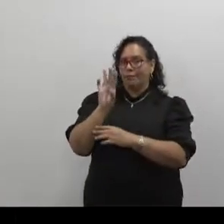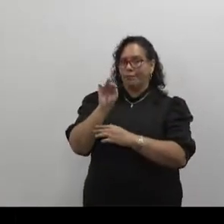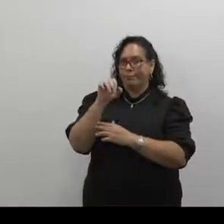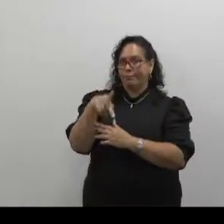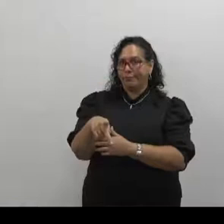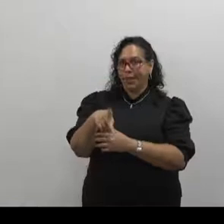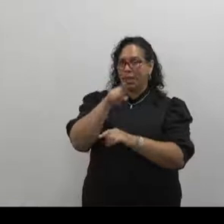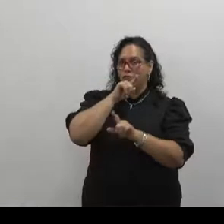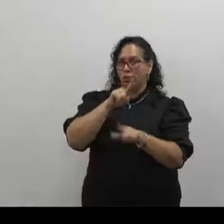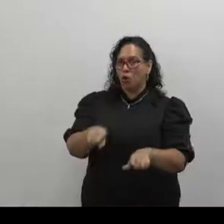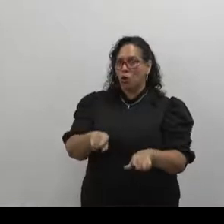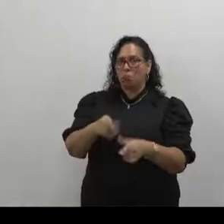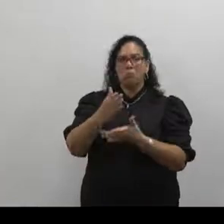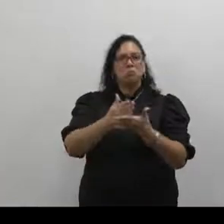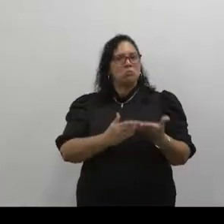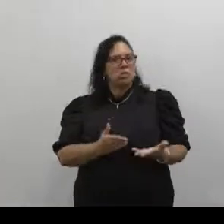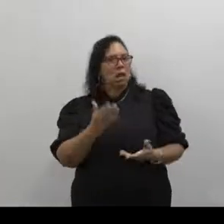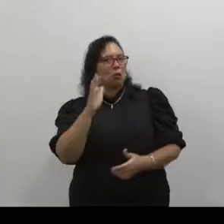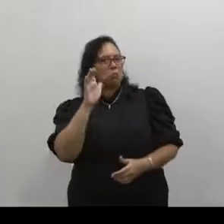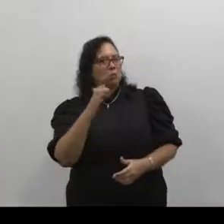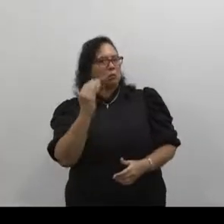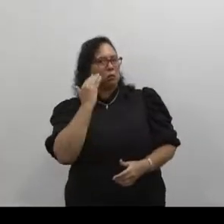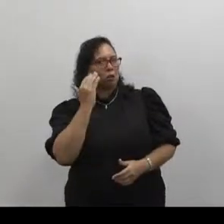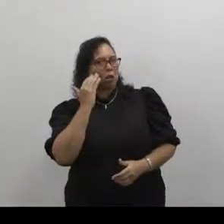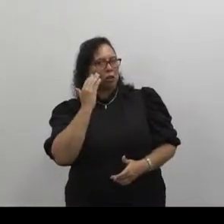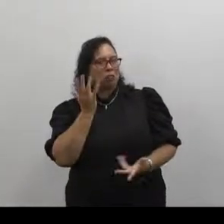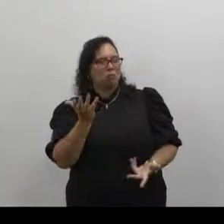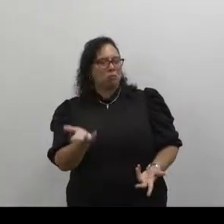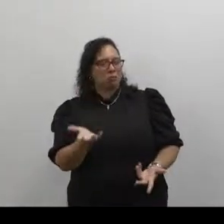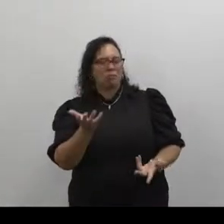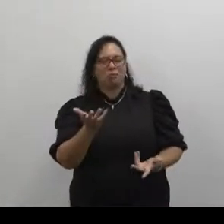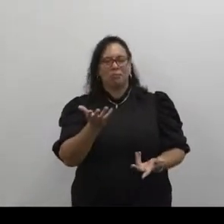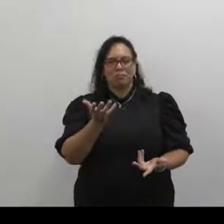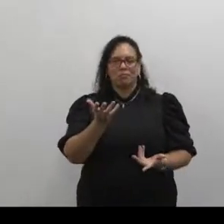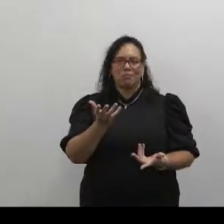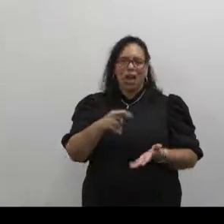ជាមធ្យមសាលារៀនទូទៅនៅក្នុង district របស់យើងនឹងមានអាយុ 67